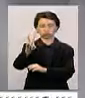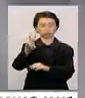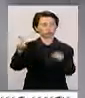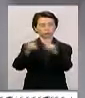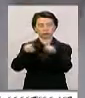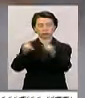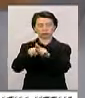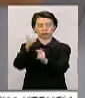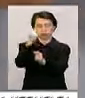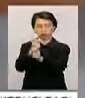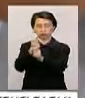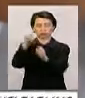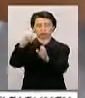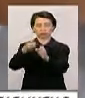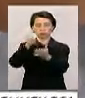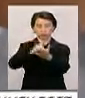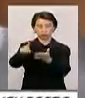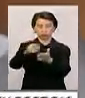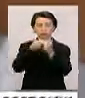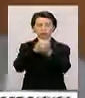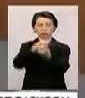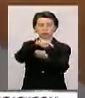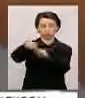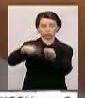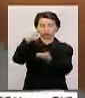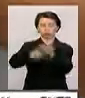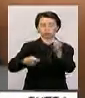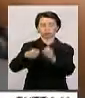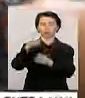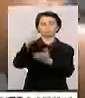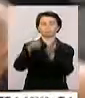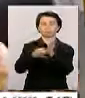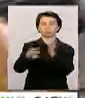berdasarkan penetapan harga secara mingguan mengikut situasi harga minyak mentah dunia.